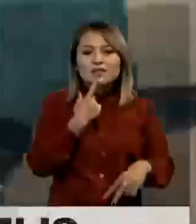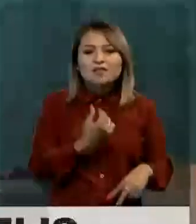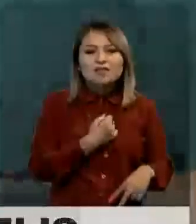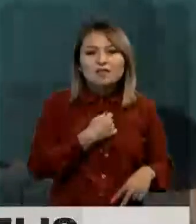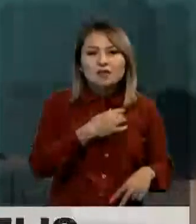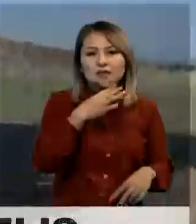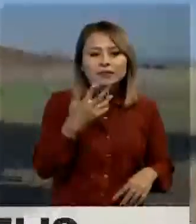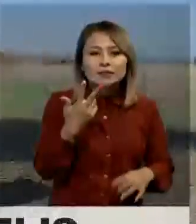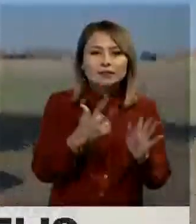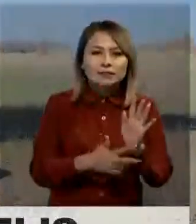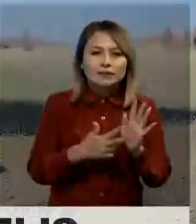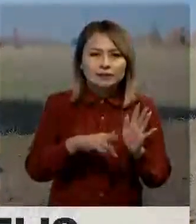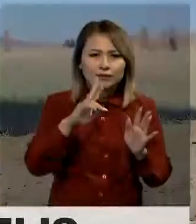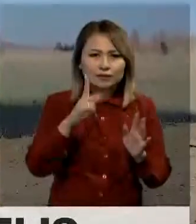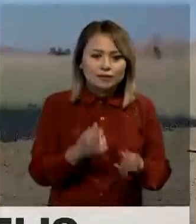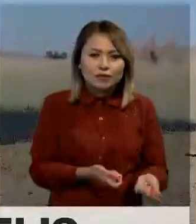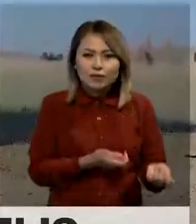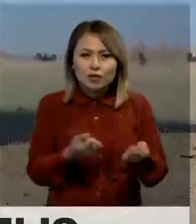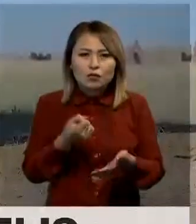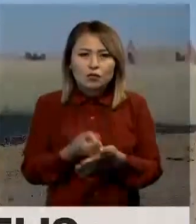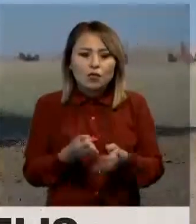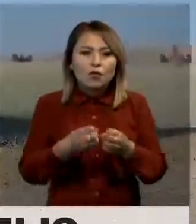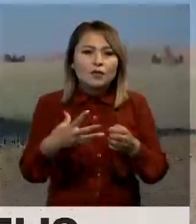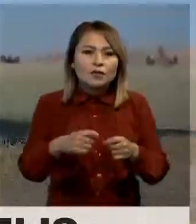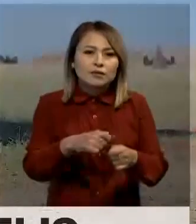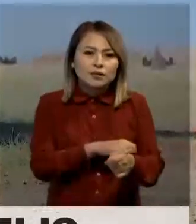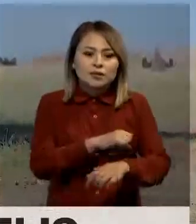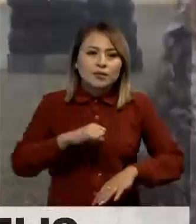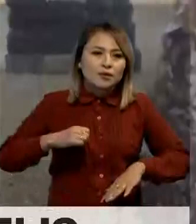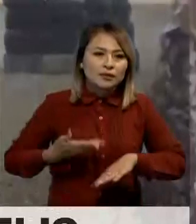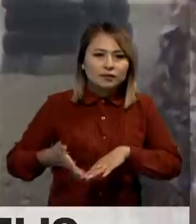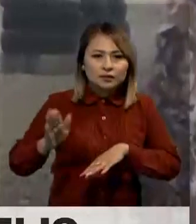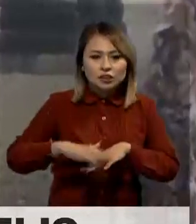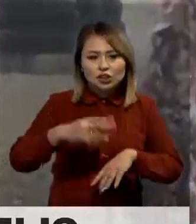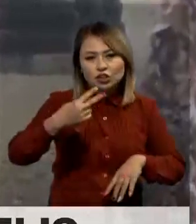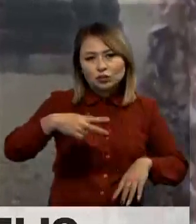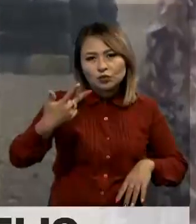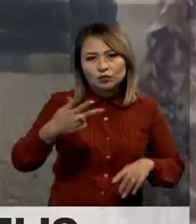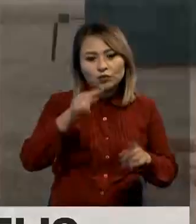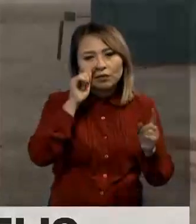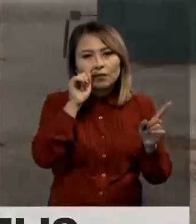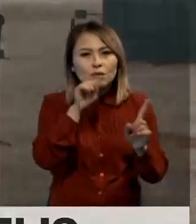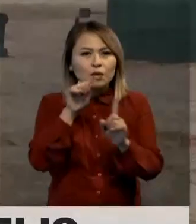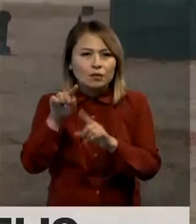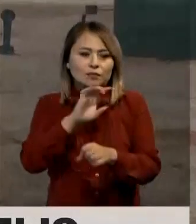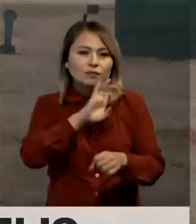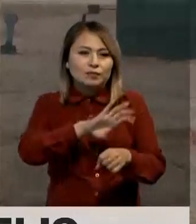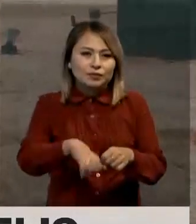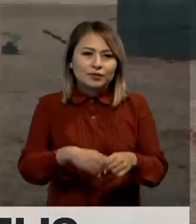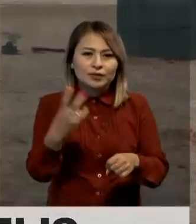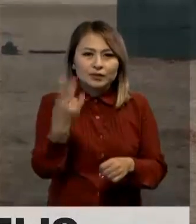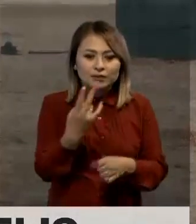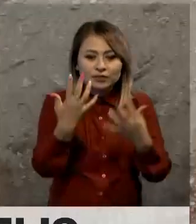келилик оор жашыкты 15 метрге дейин сүйрөп апаруу керек. Эң кыйыны сол аралыкта 23 нысананы жоюу кажет. Сонымен катар санаулуу